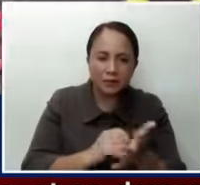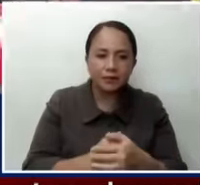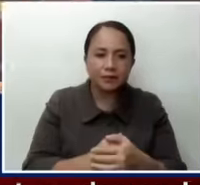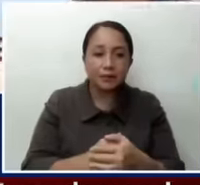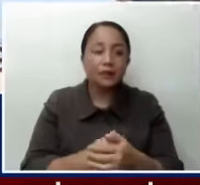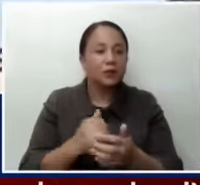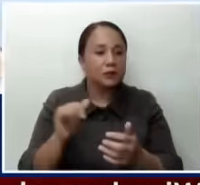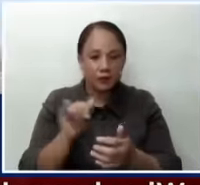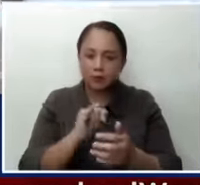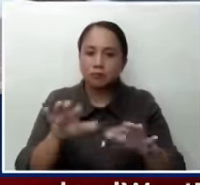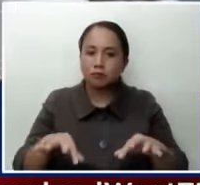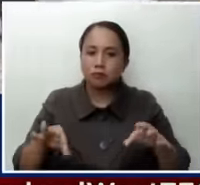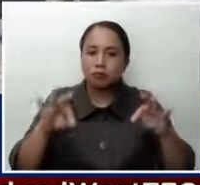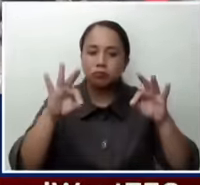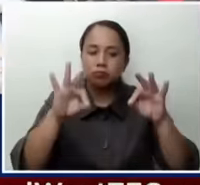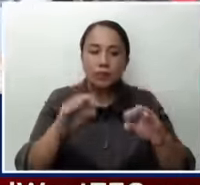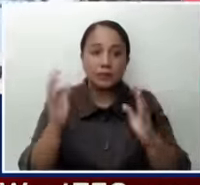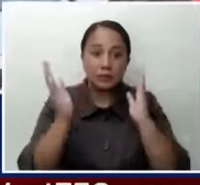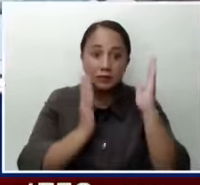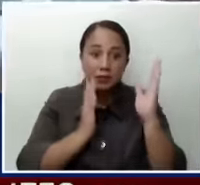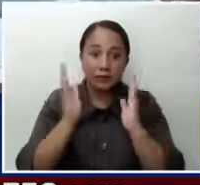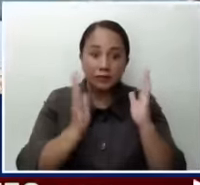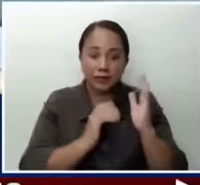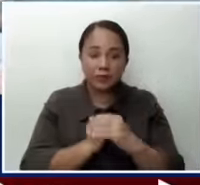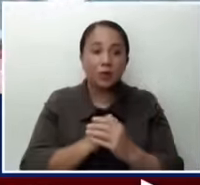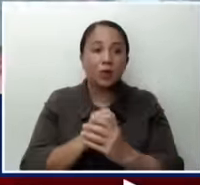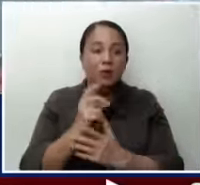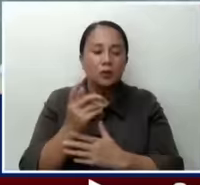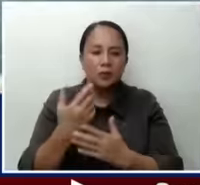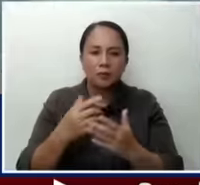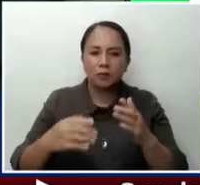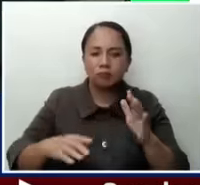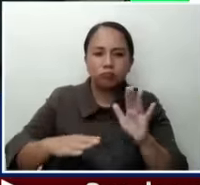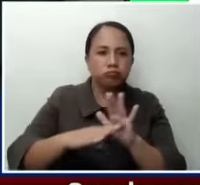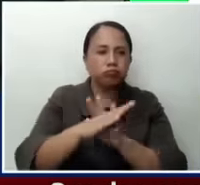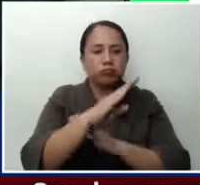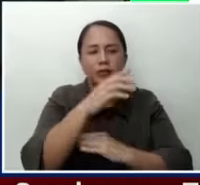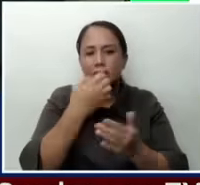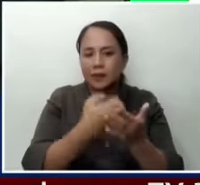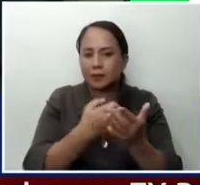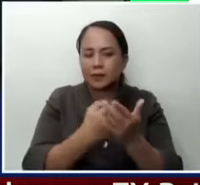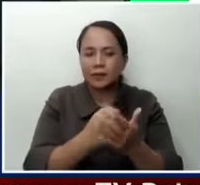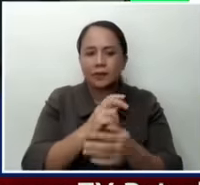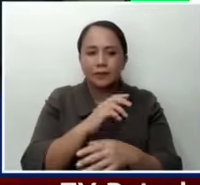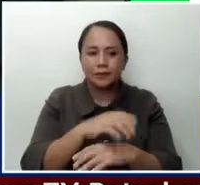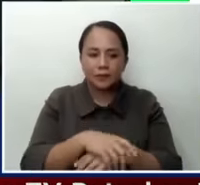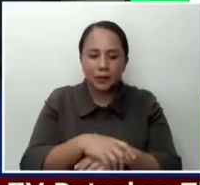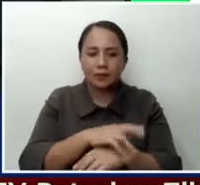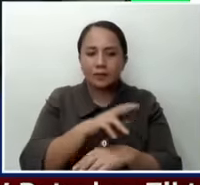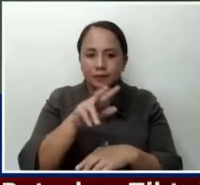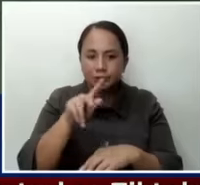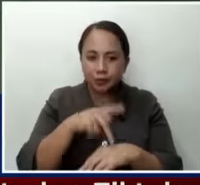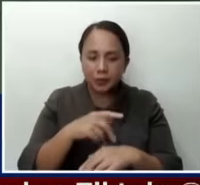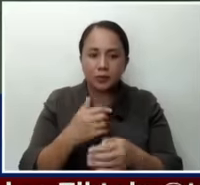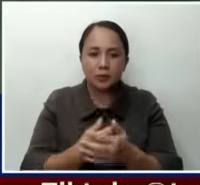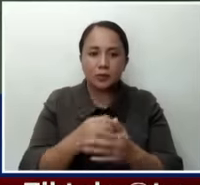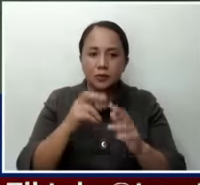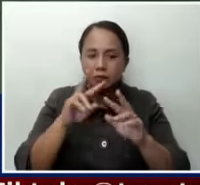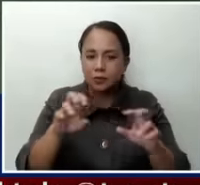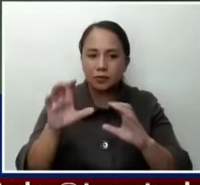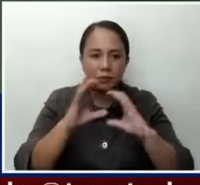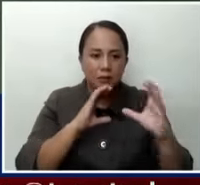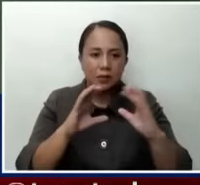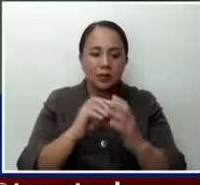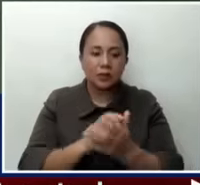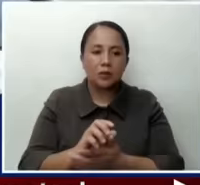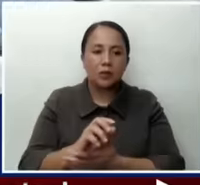ang naging ambag ng mga serbisyong ito sa paglago ng ekonomiya ng bansa. Ayon sa Center for Research and Communications ng University